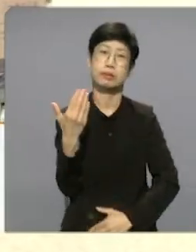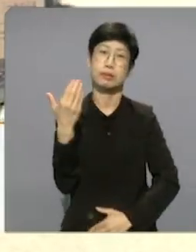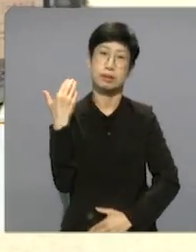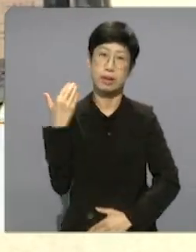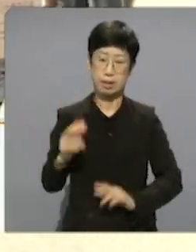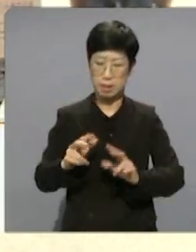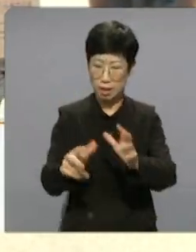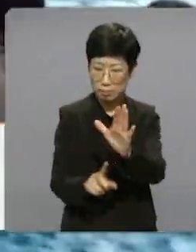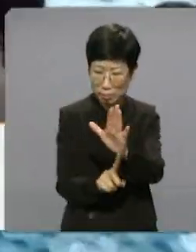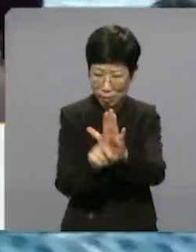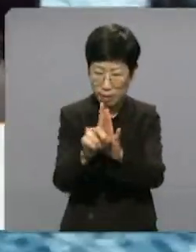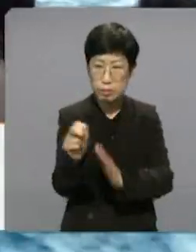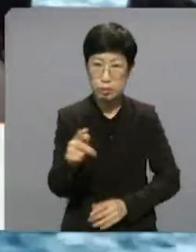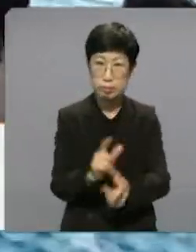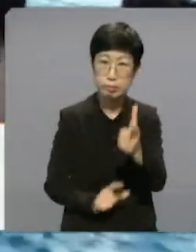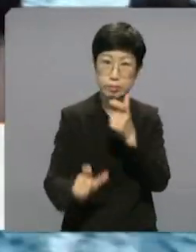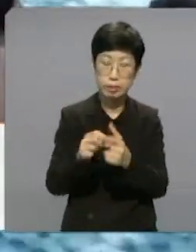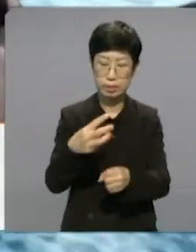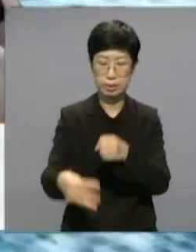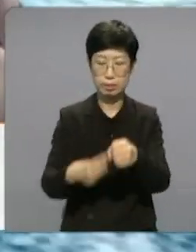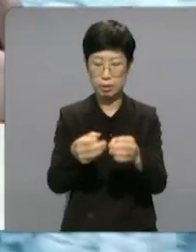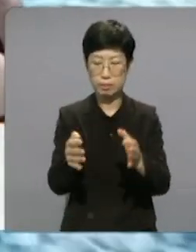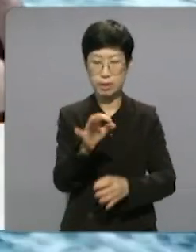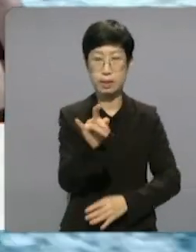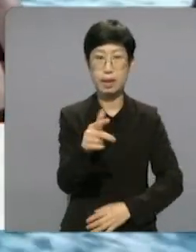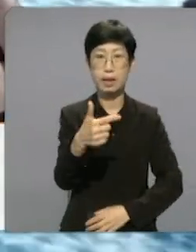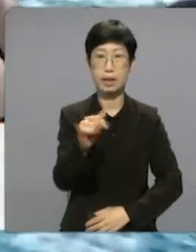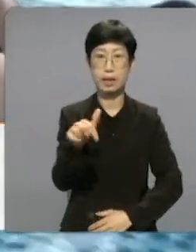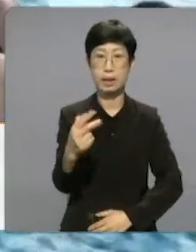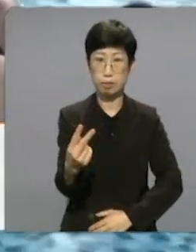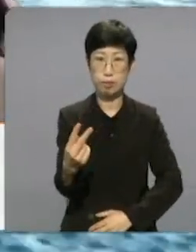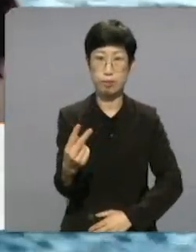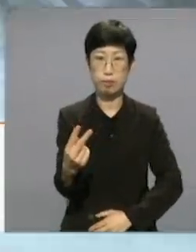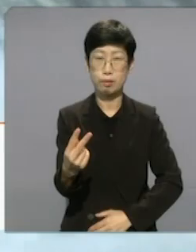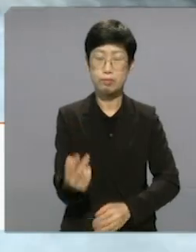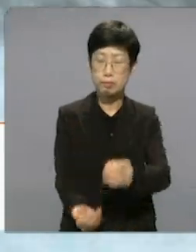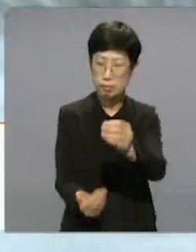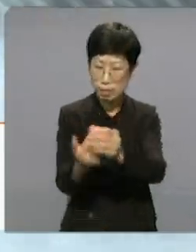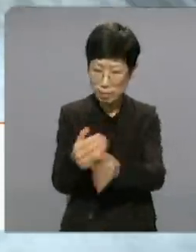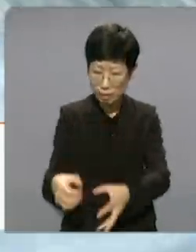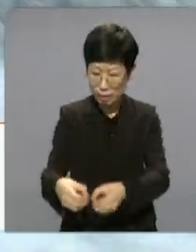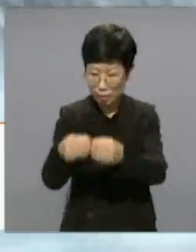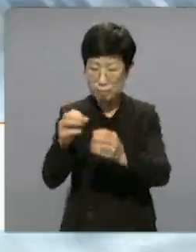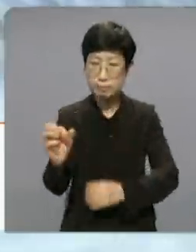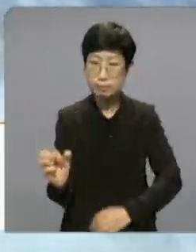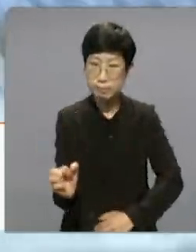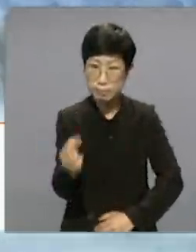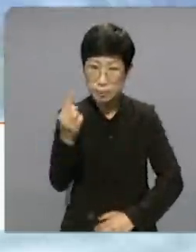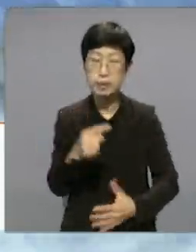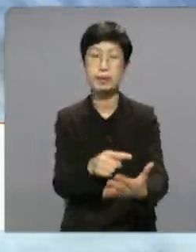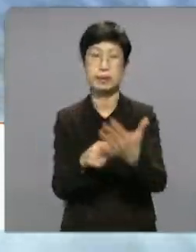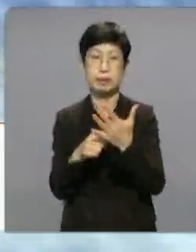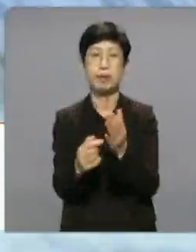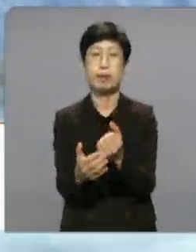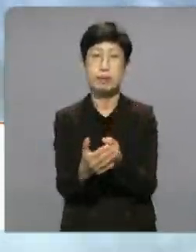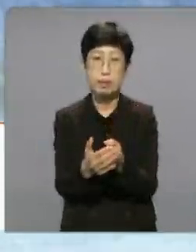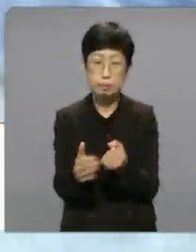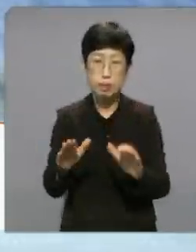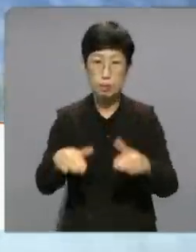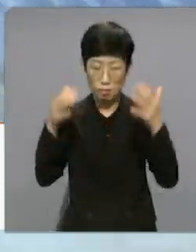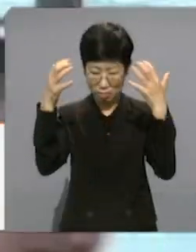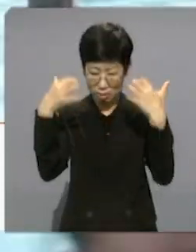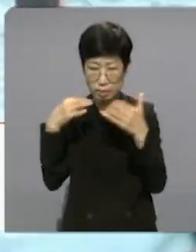지구 온난화와 3년 만에 찾아온 엘니노의 영향이 겹쳐서 나타난 현상이기 때문에